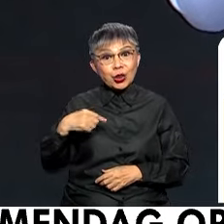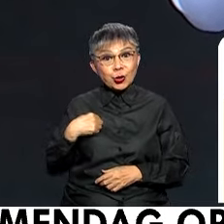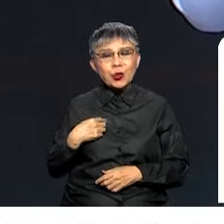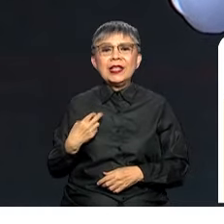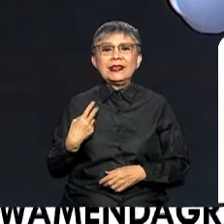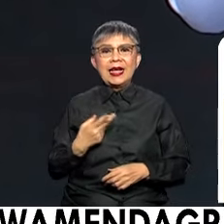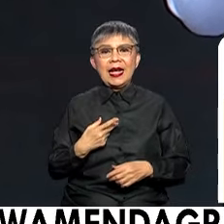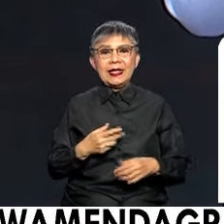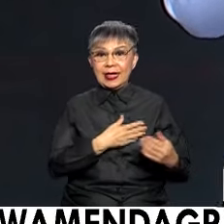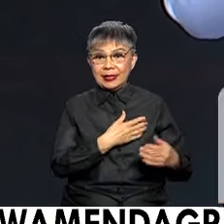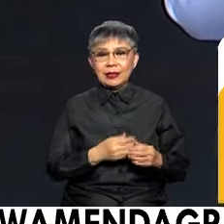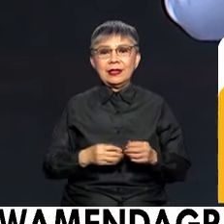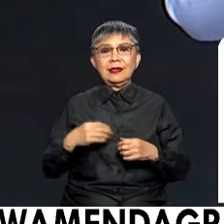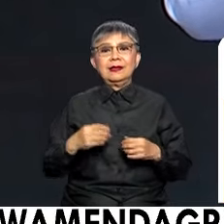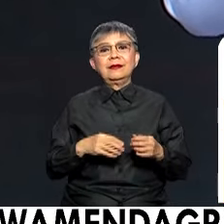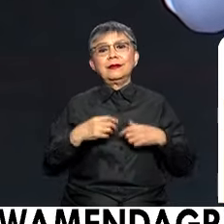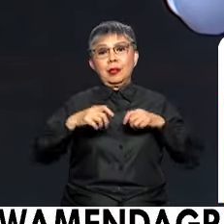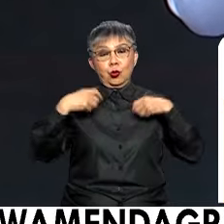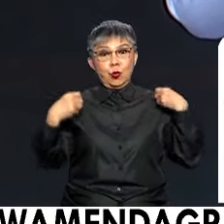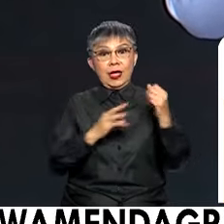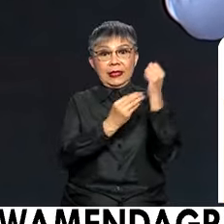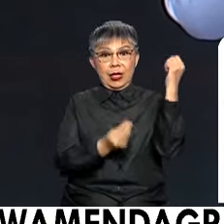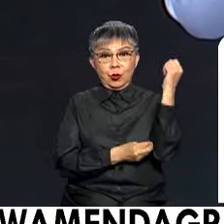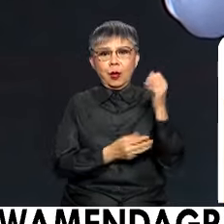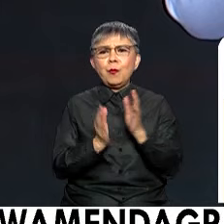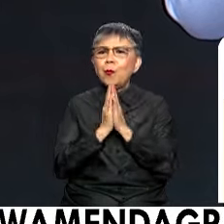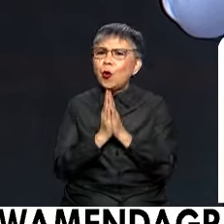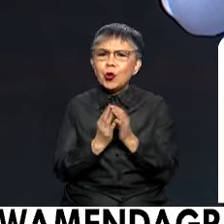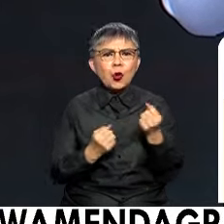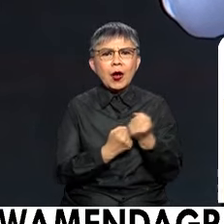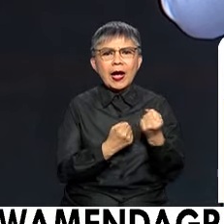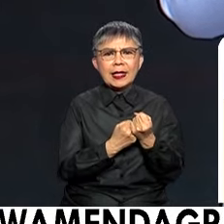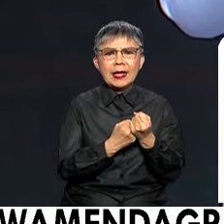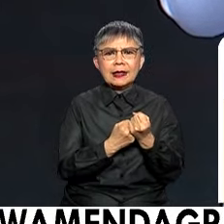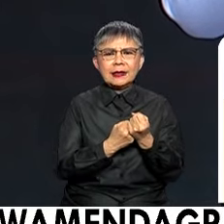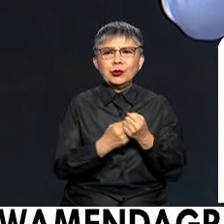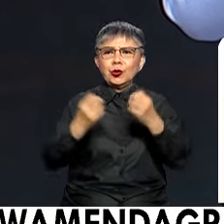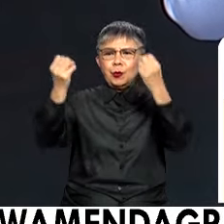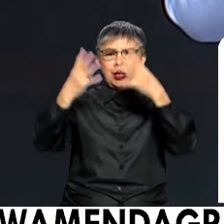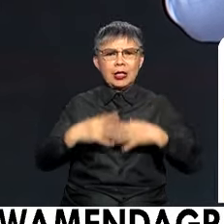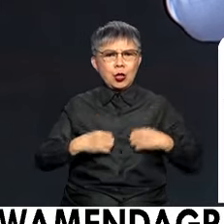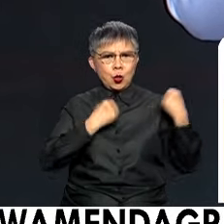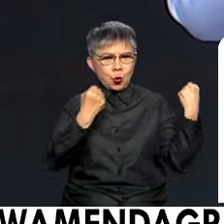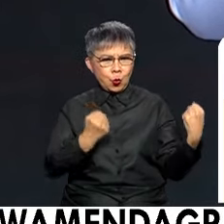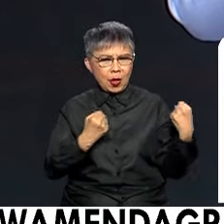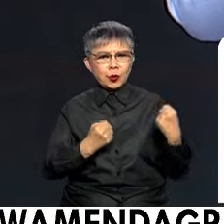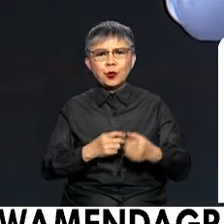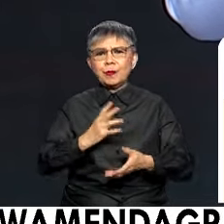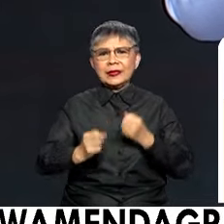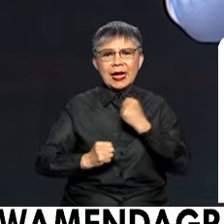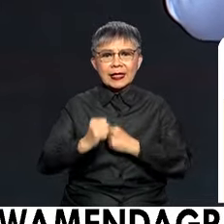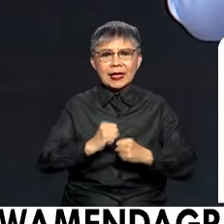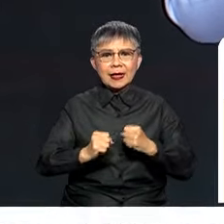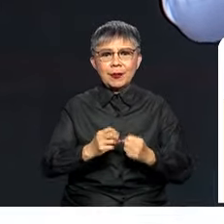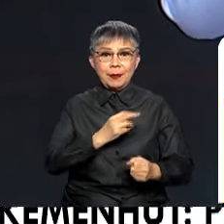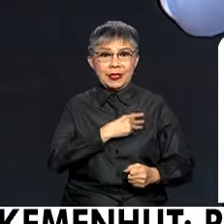dan Pak diiati natusuma Mohon doanya mohon dukungannya dan tentu diberikan kekuatan untuk menjalankan semua yang kami